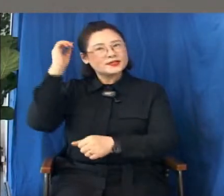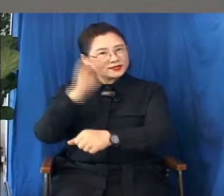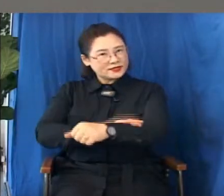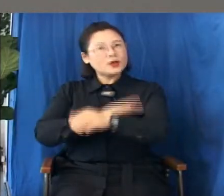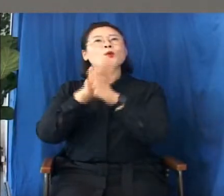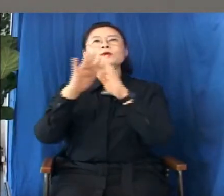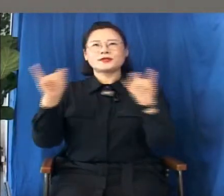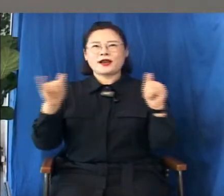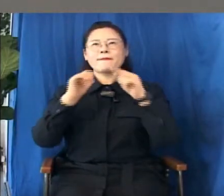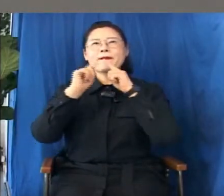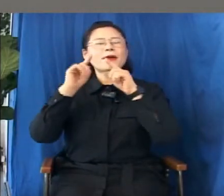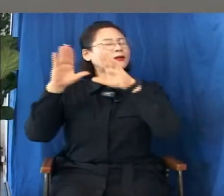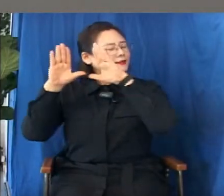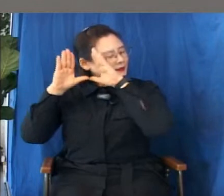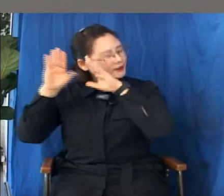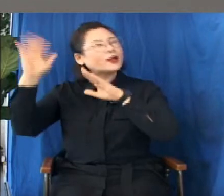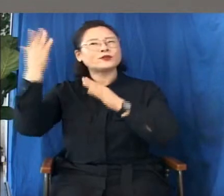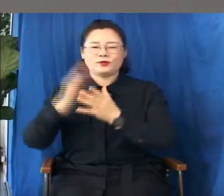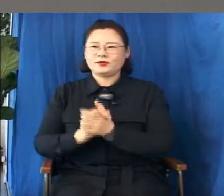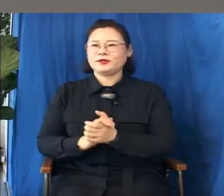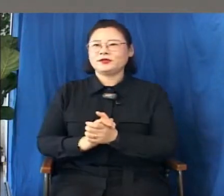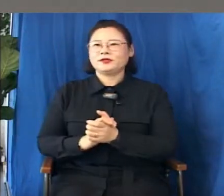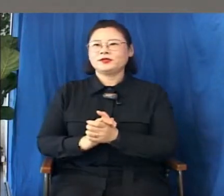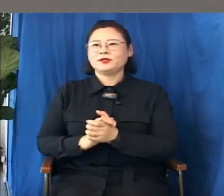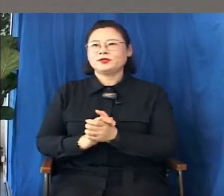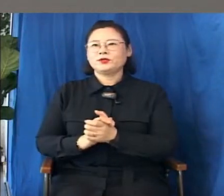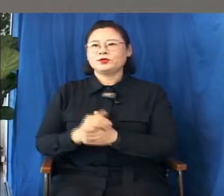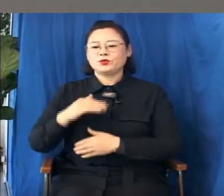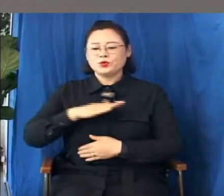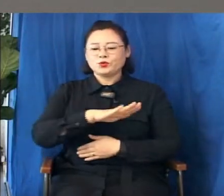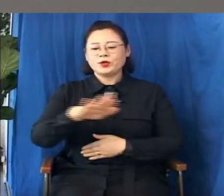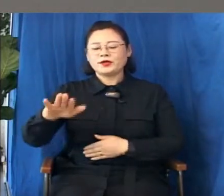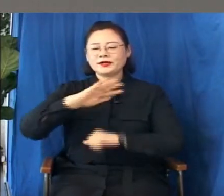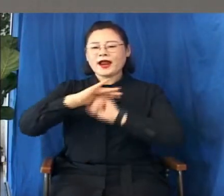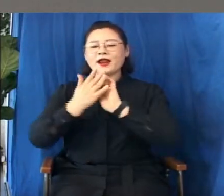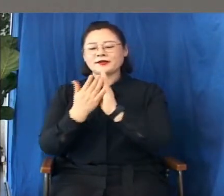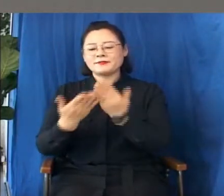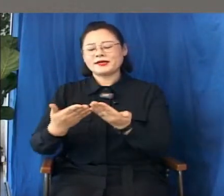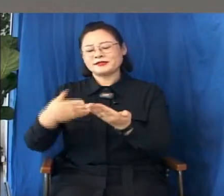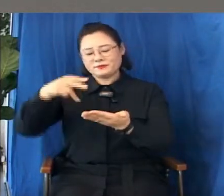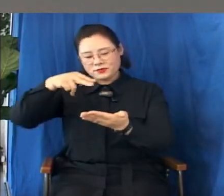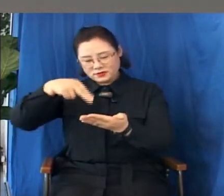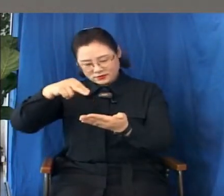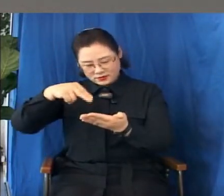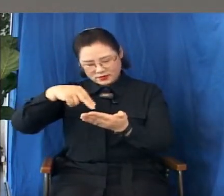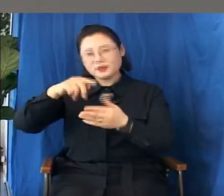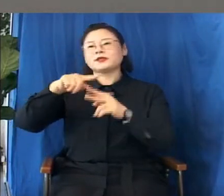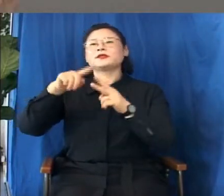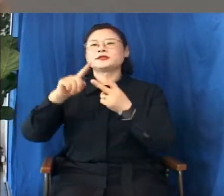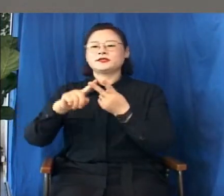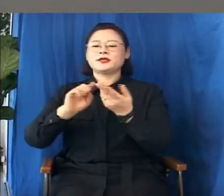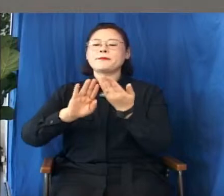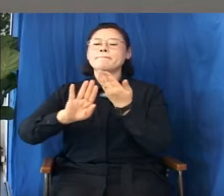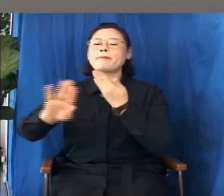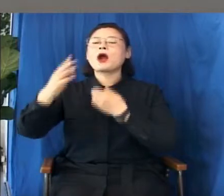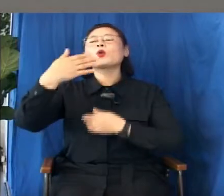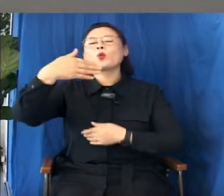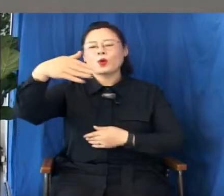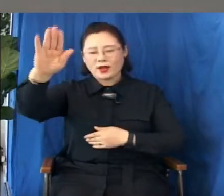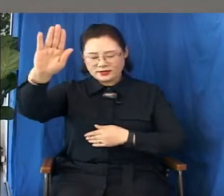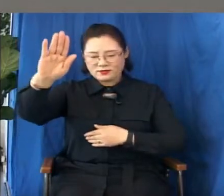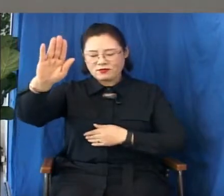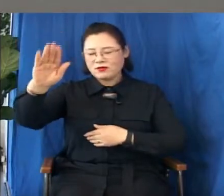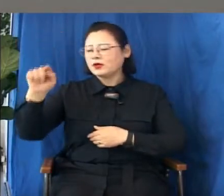사람의 말을 들어야 됩니다. 우리는 성경을 펴든지 아니면 밖으로 나가서 지금 이